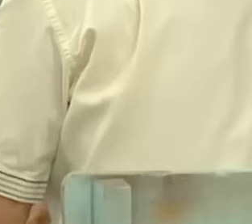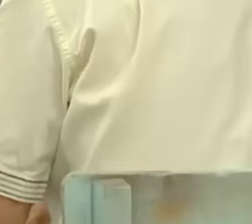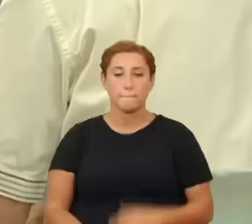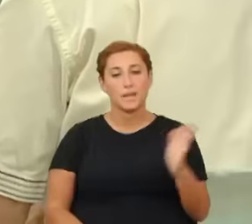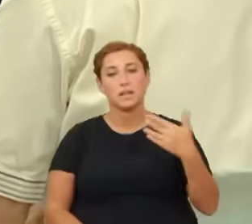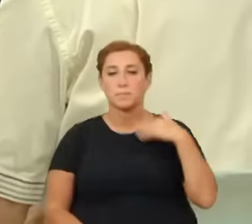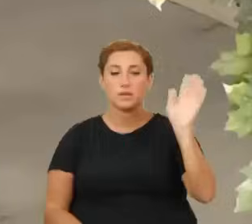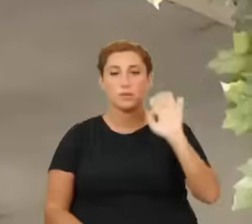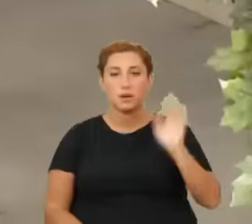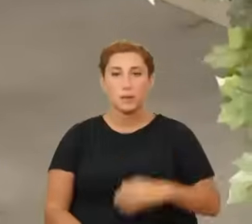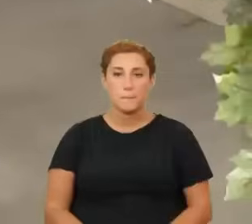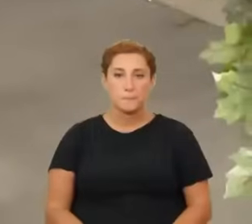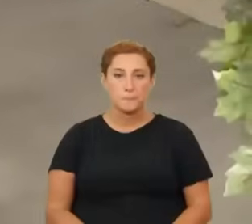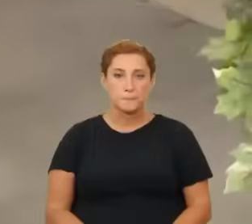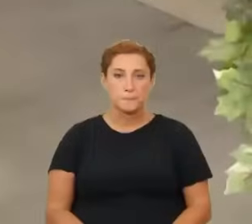Hadi bana eyvallah.